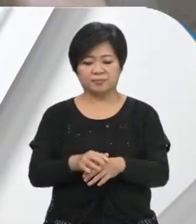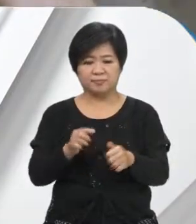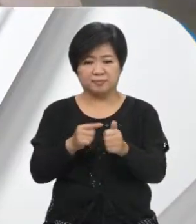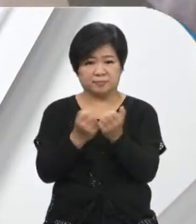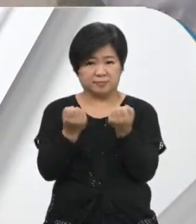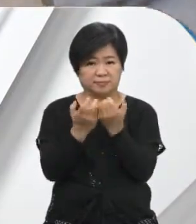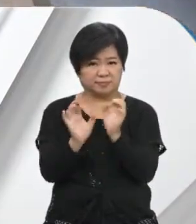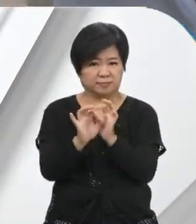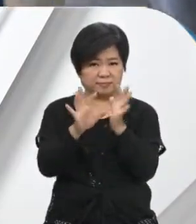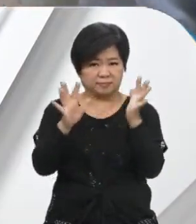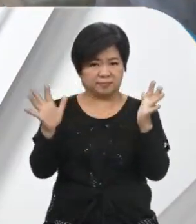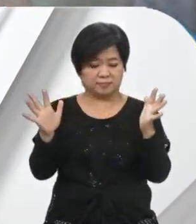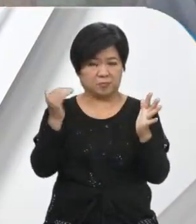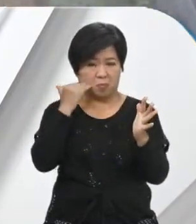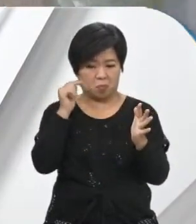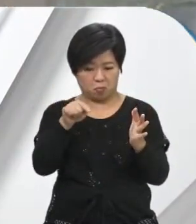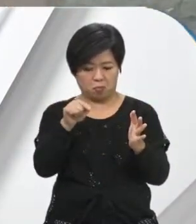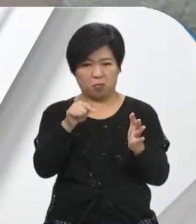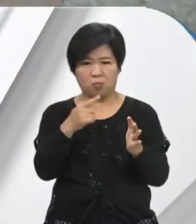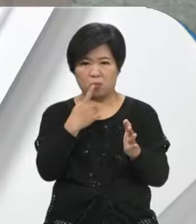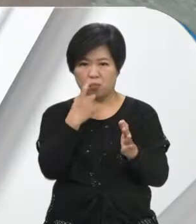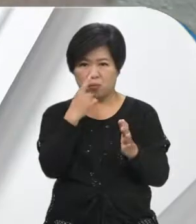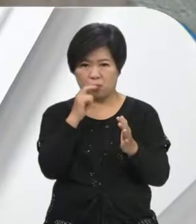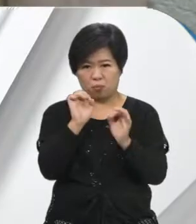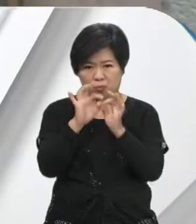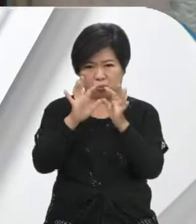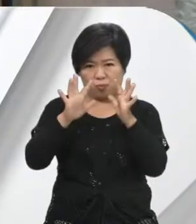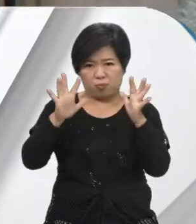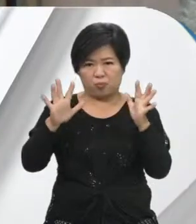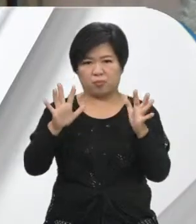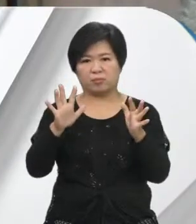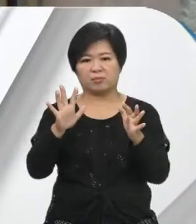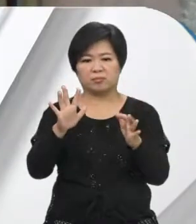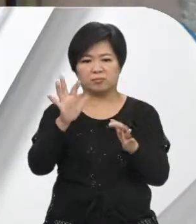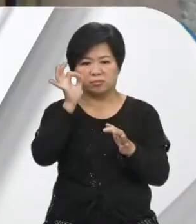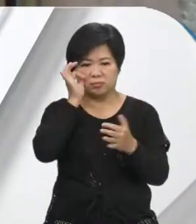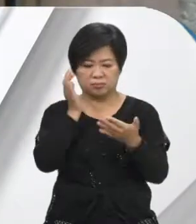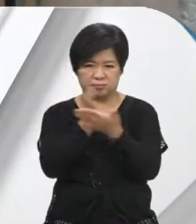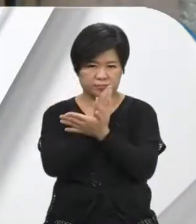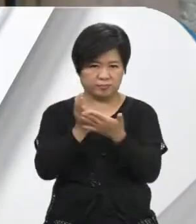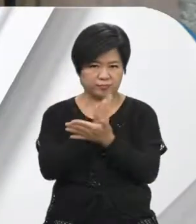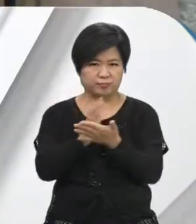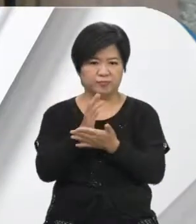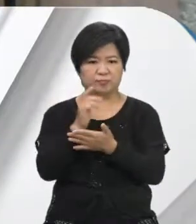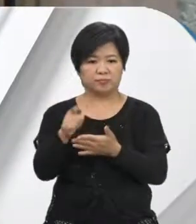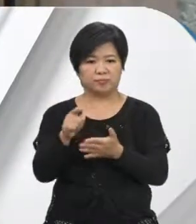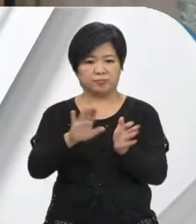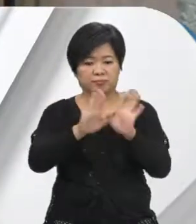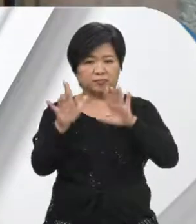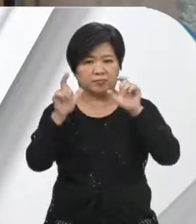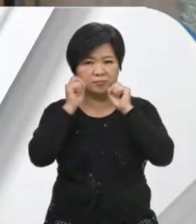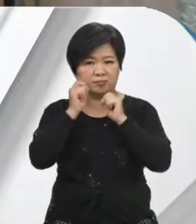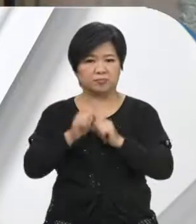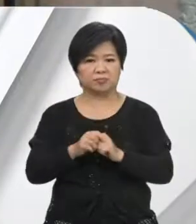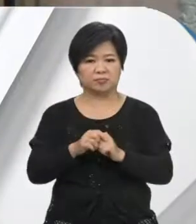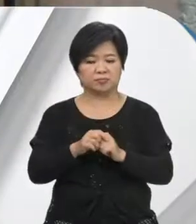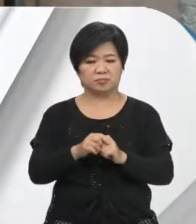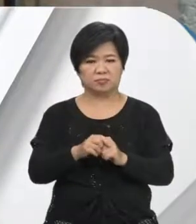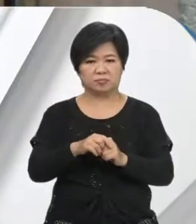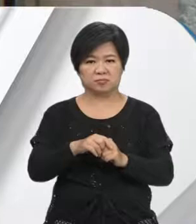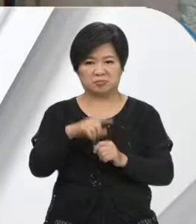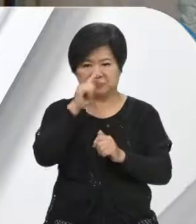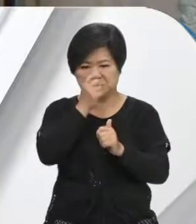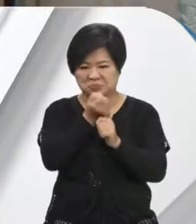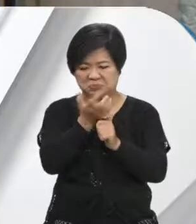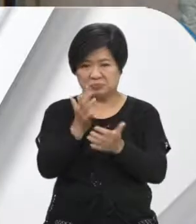它，让它产生绿色荧光，那让我们可以去判定 的 判定我们这边样品是不是有进行转染成功，才